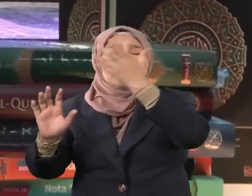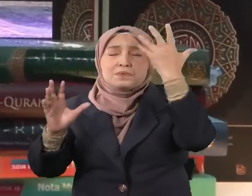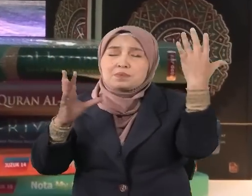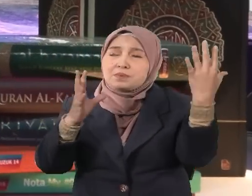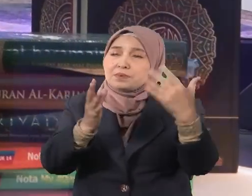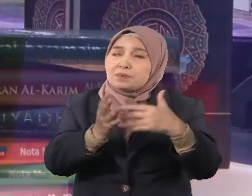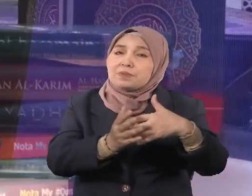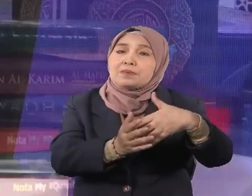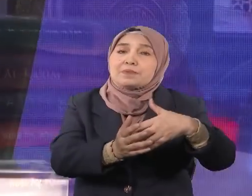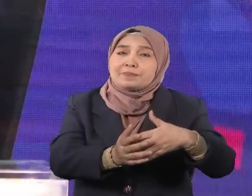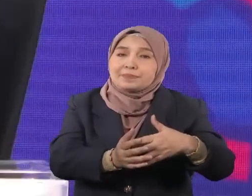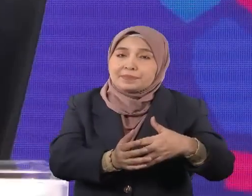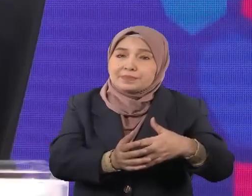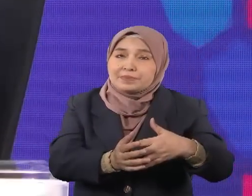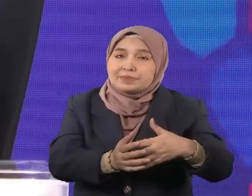rapuh.